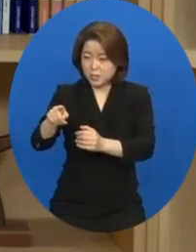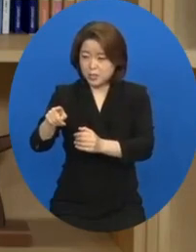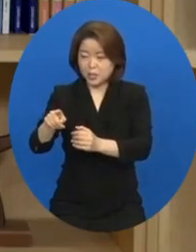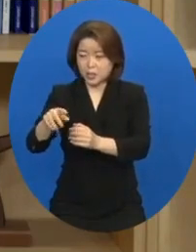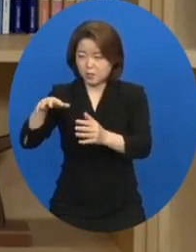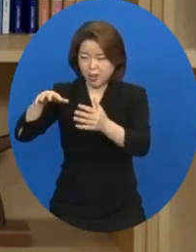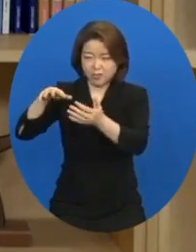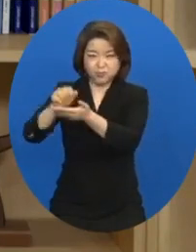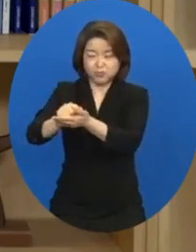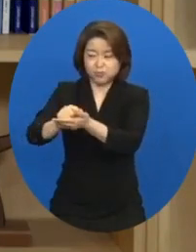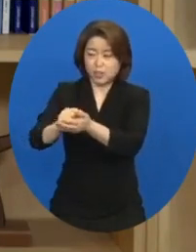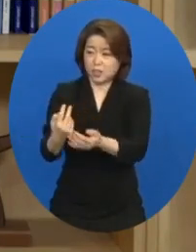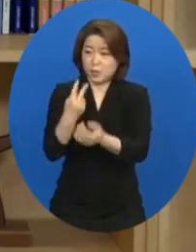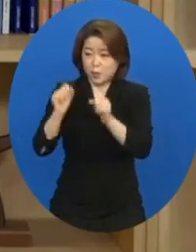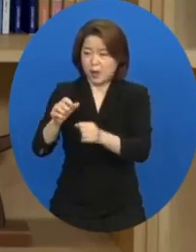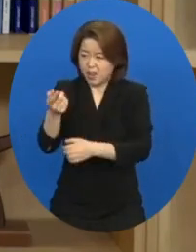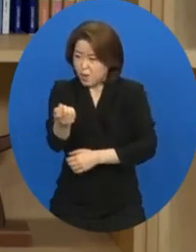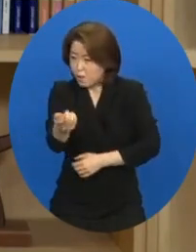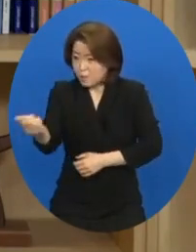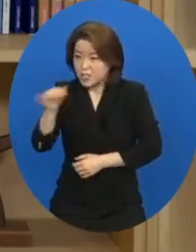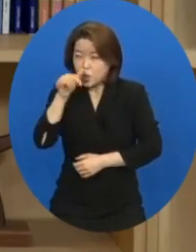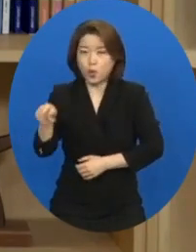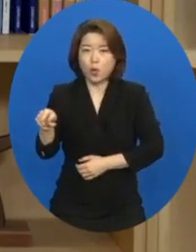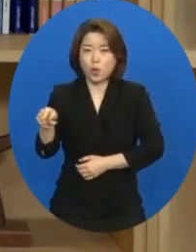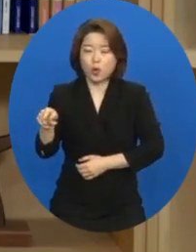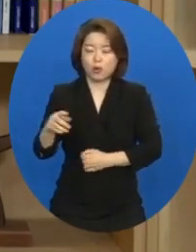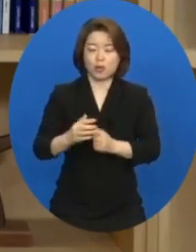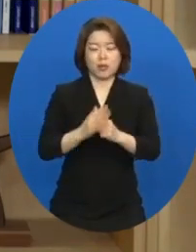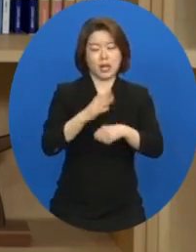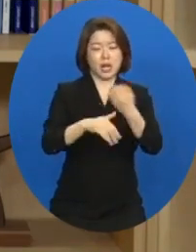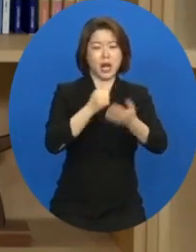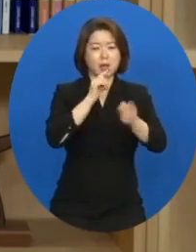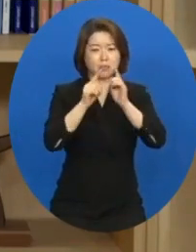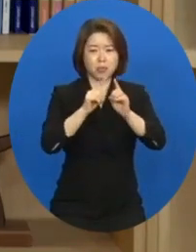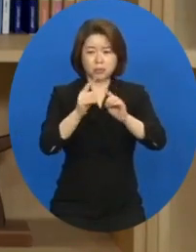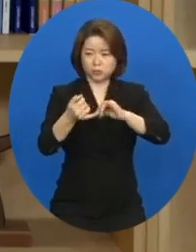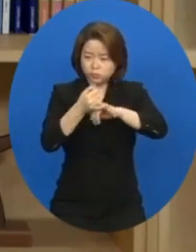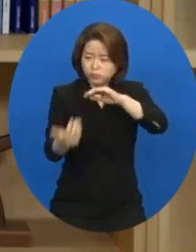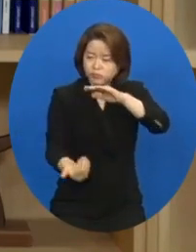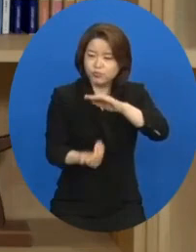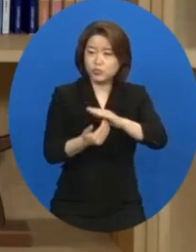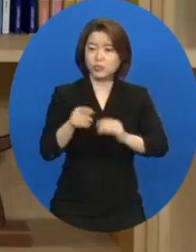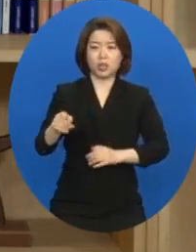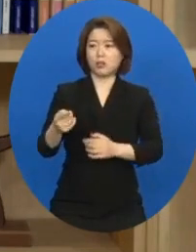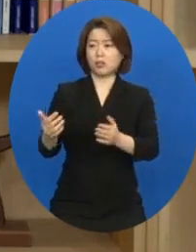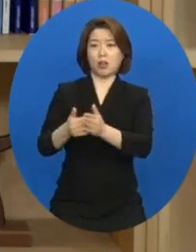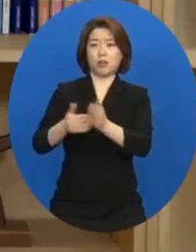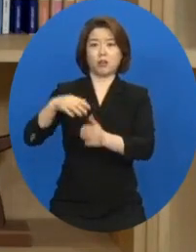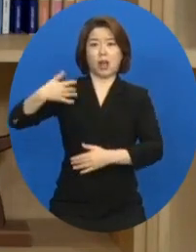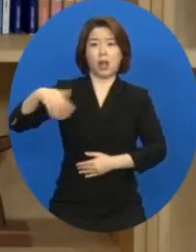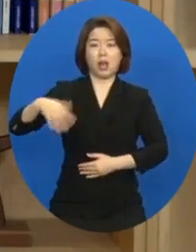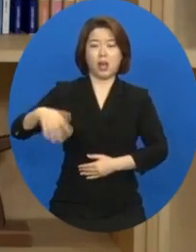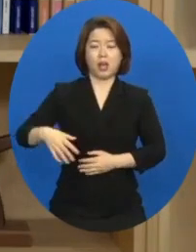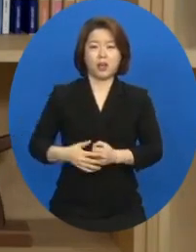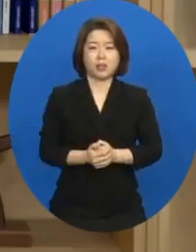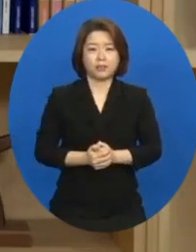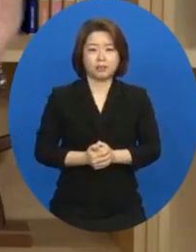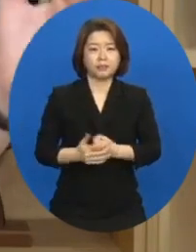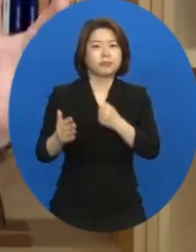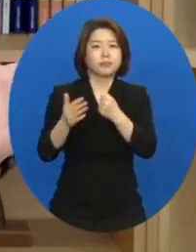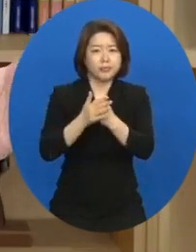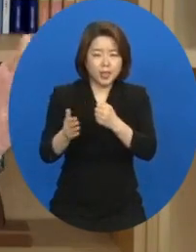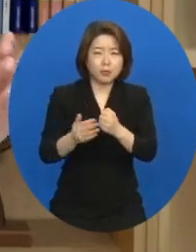많아 하나님의 말씀은 반드시 이루어 지는데 이렇게 끝날 수는 없어 그리고는 그는 해를 향하여